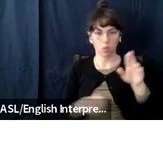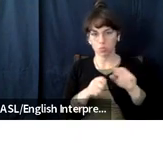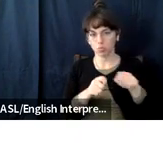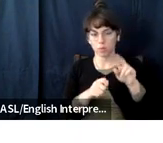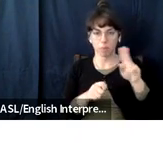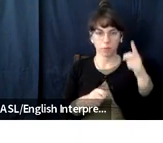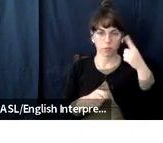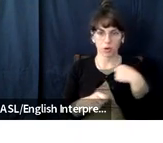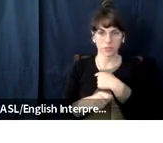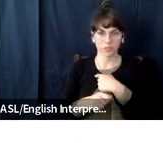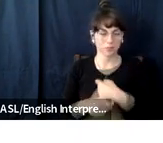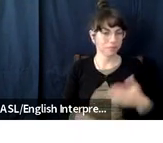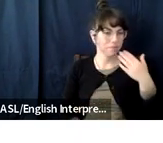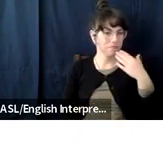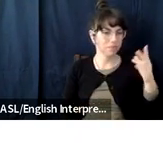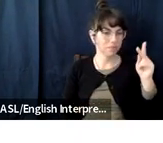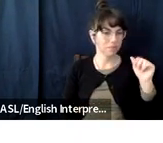Thank you, Kami.